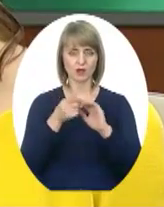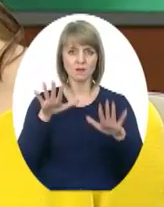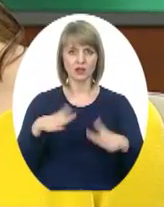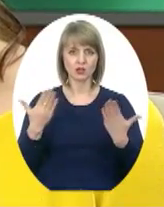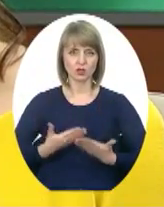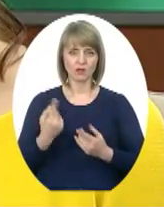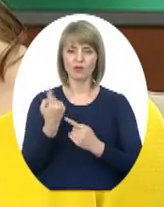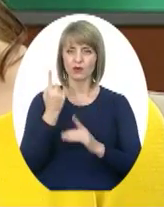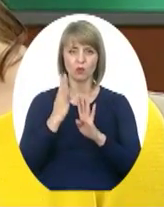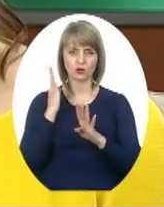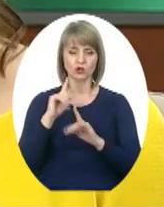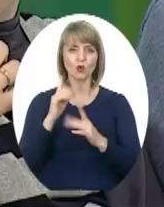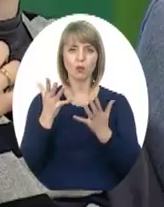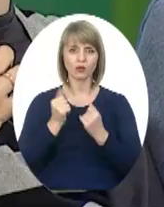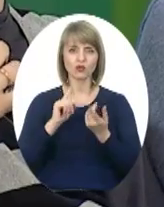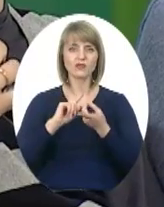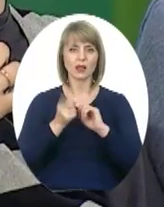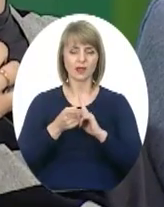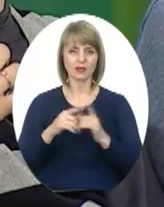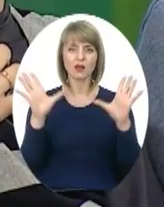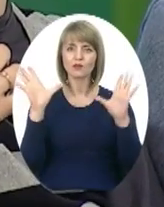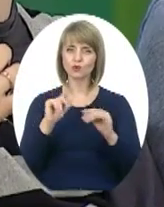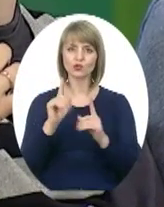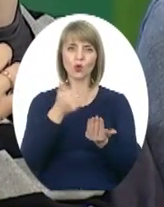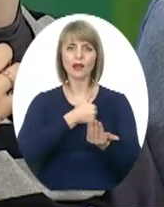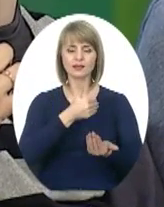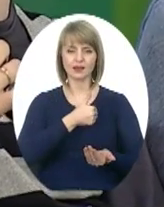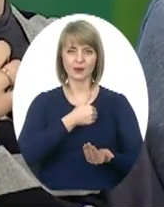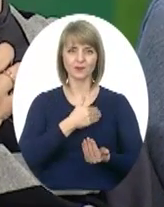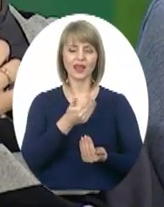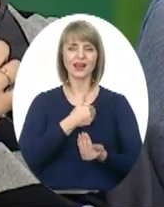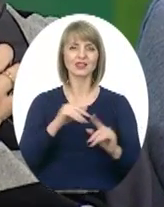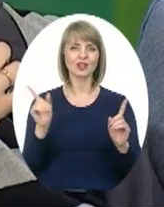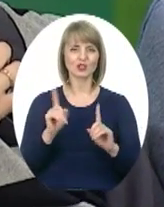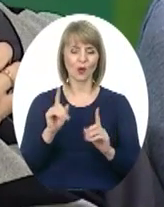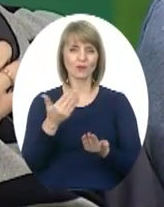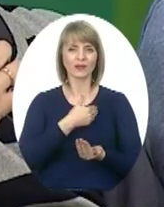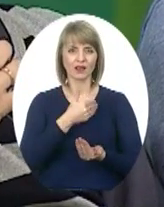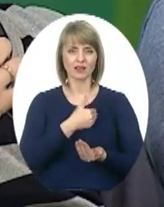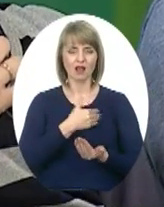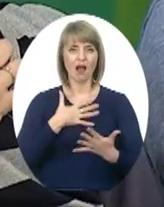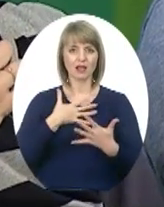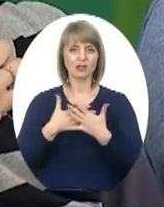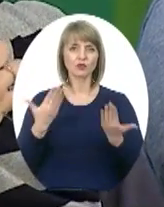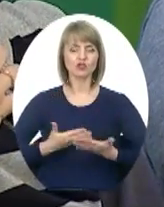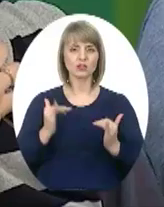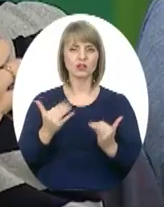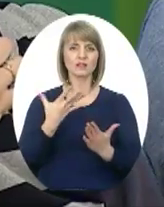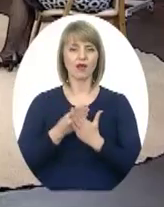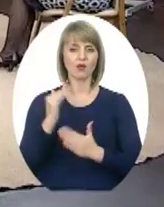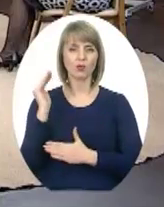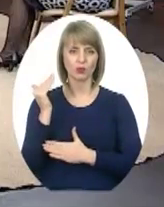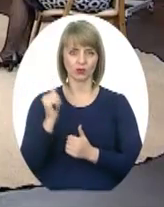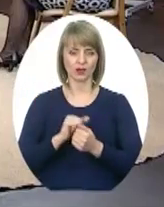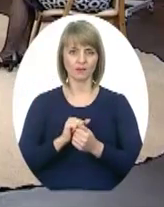место жительства? В первую очередь. Что получили взамен? Все, что хотела. А хотели что? Хотела